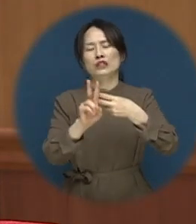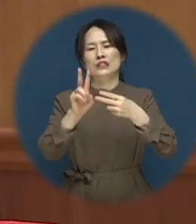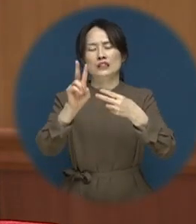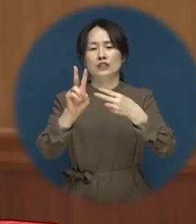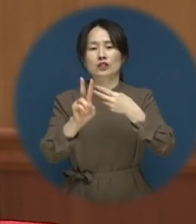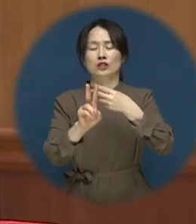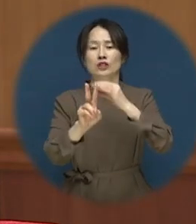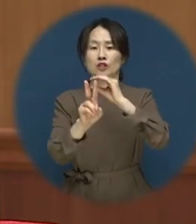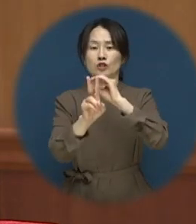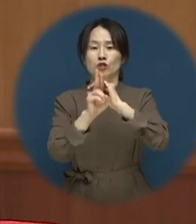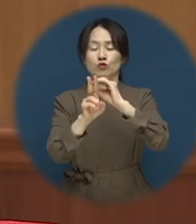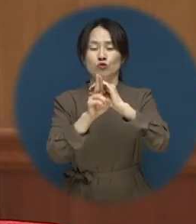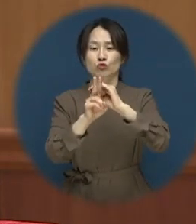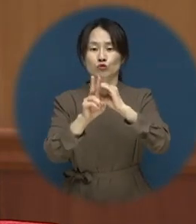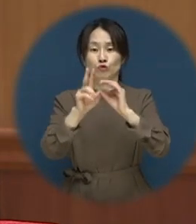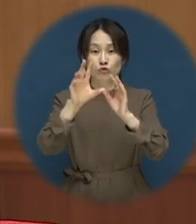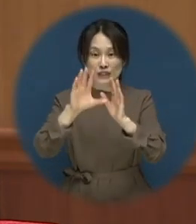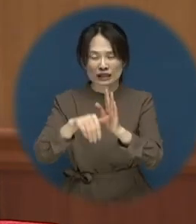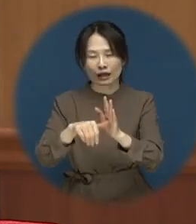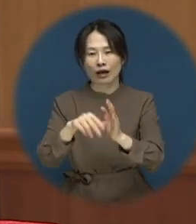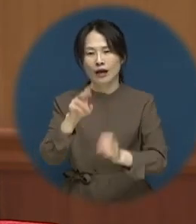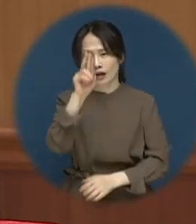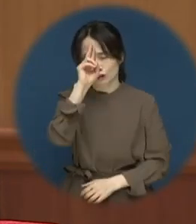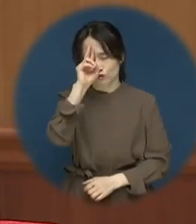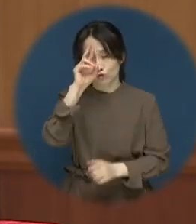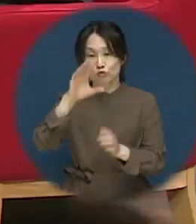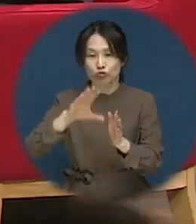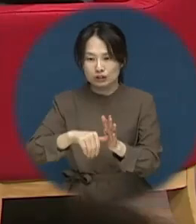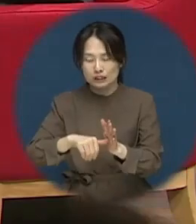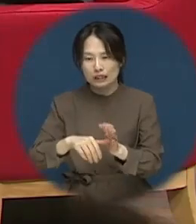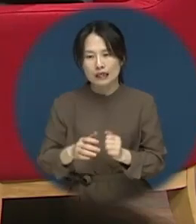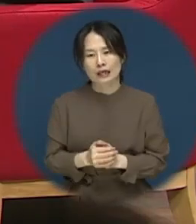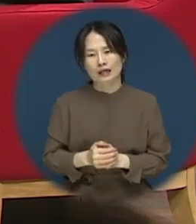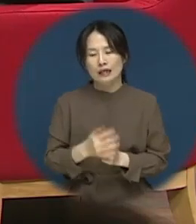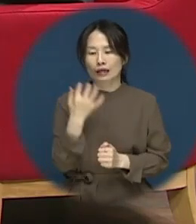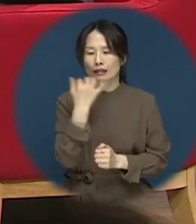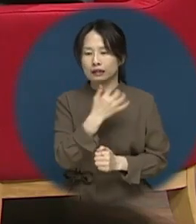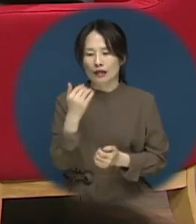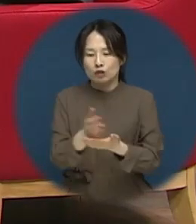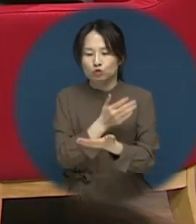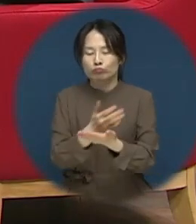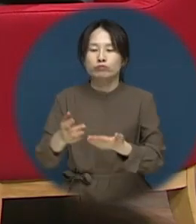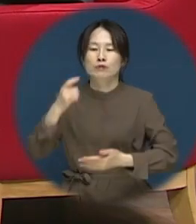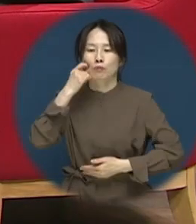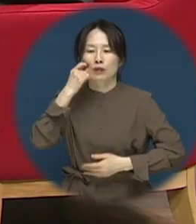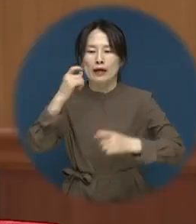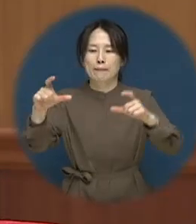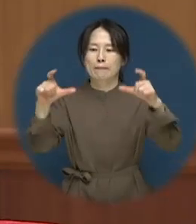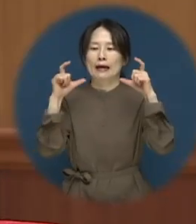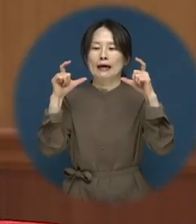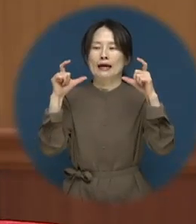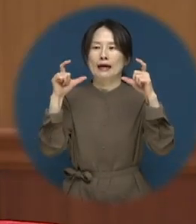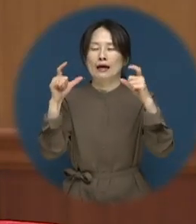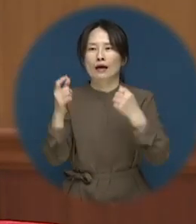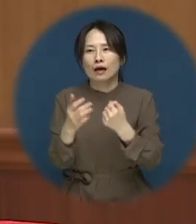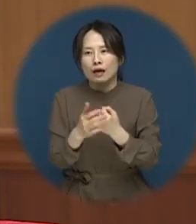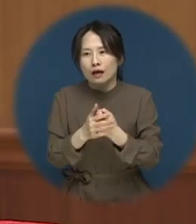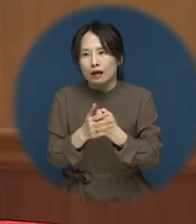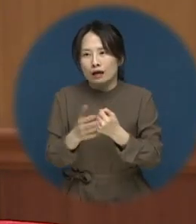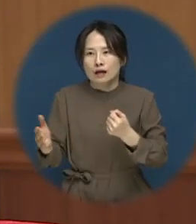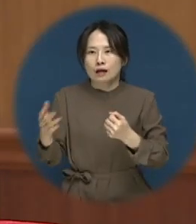아. 그러니까 공부하기 싫은 거죠. 하고 싶은 일을 천문학을 못 하니까. 네네. 예. 그래서요.